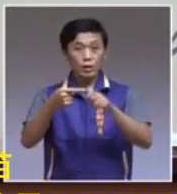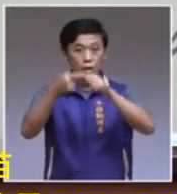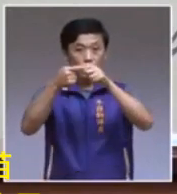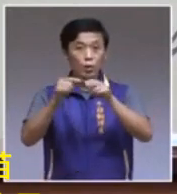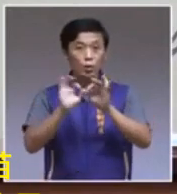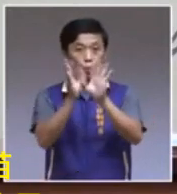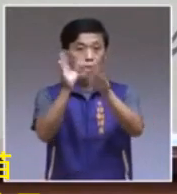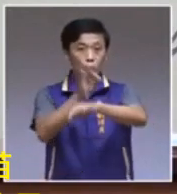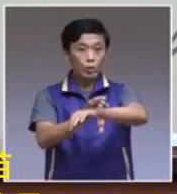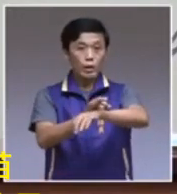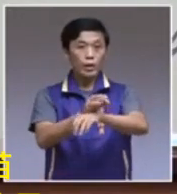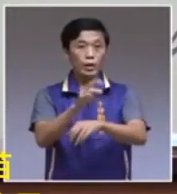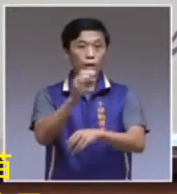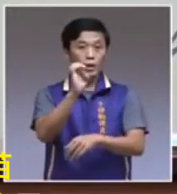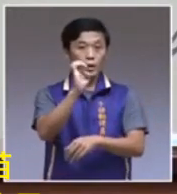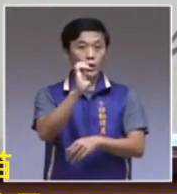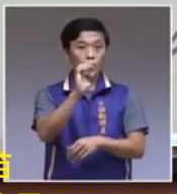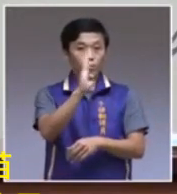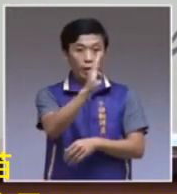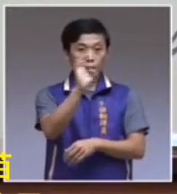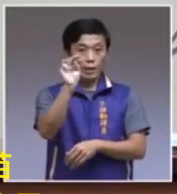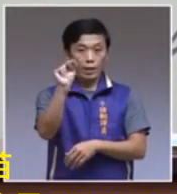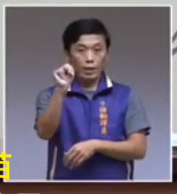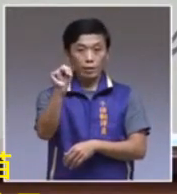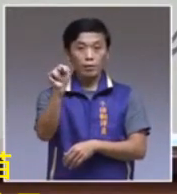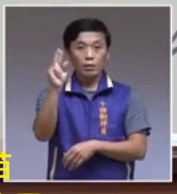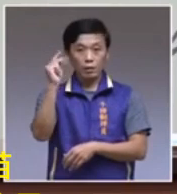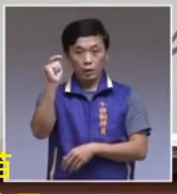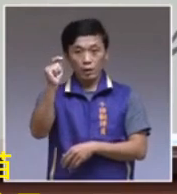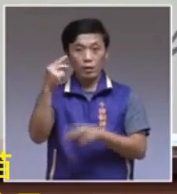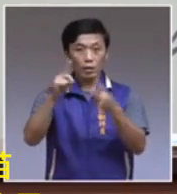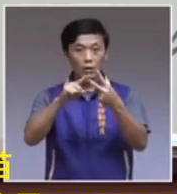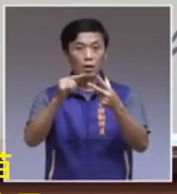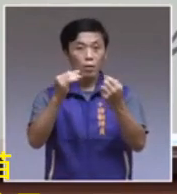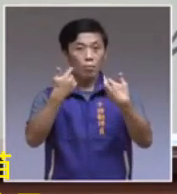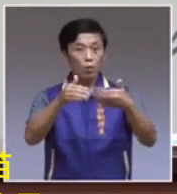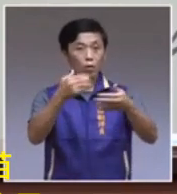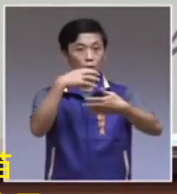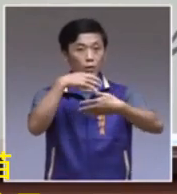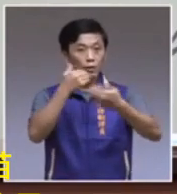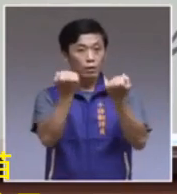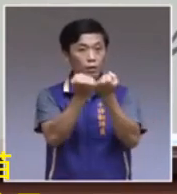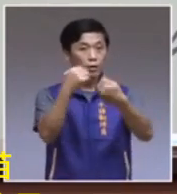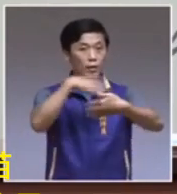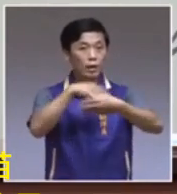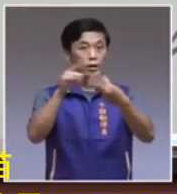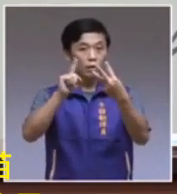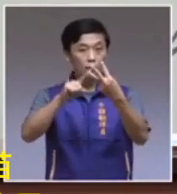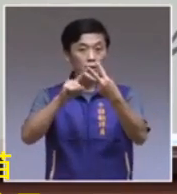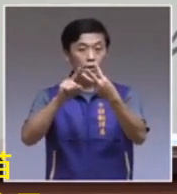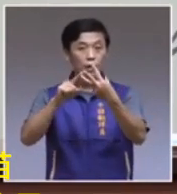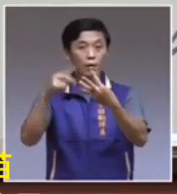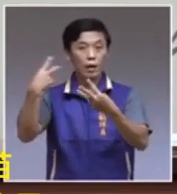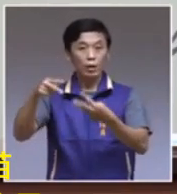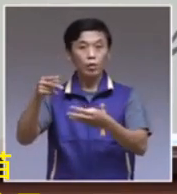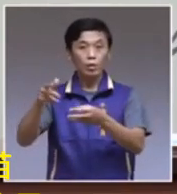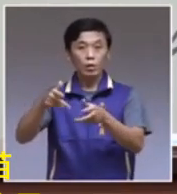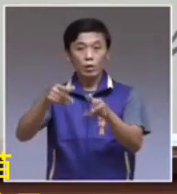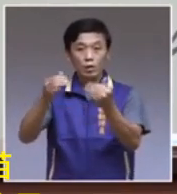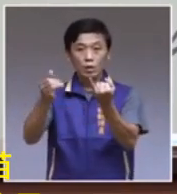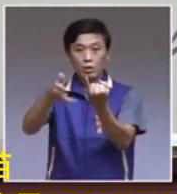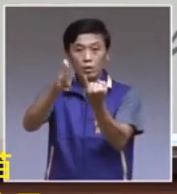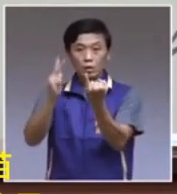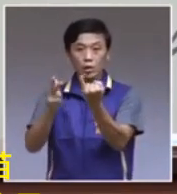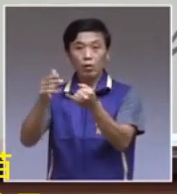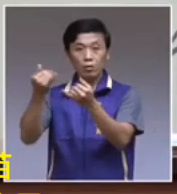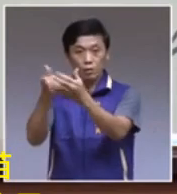瑞 BNT， 那另外一个就是莫德纳，那第三个是 JJ Johnson。的一个疫苗，那他们疫苗